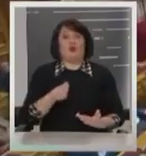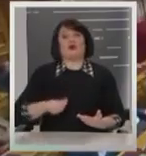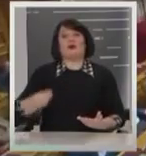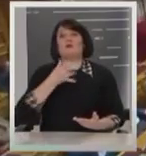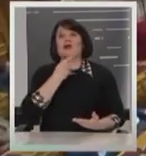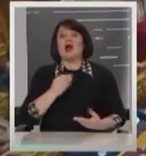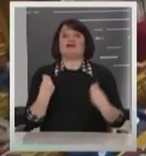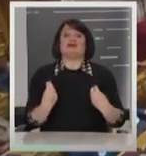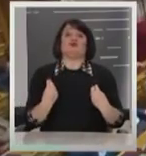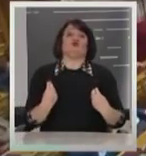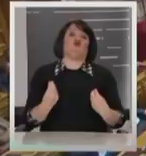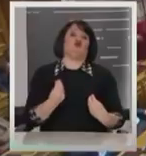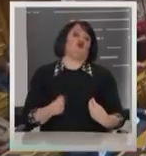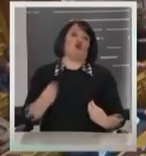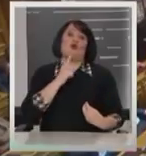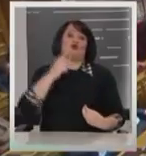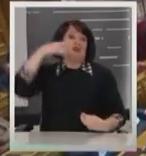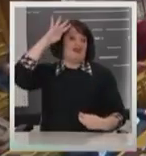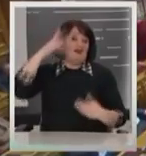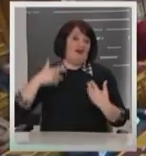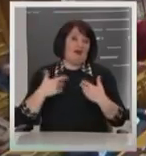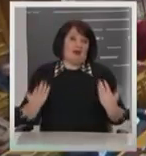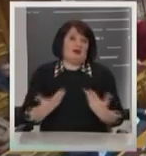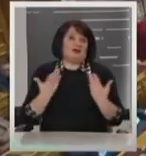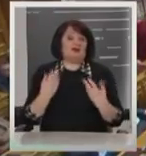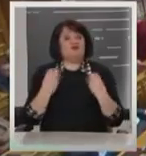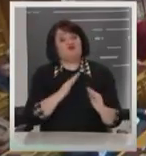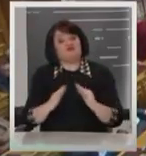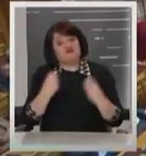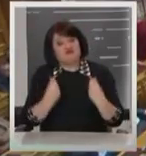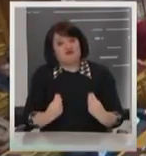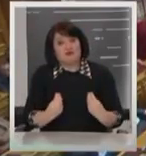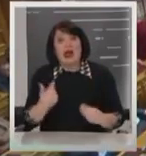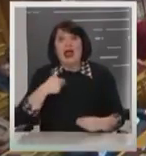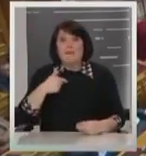πορφυρογέννητους. Παρακαλώ, κάντε ησυχία. Αλλά